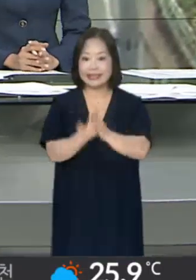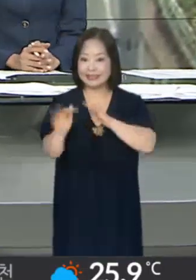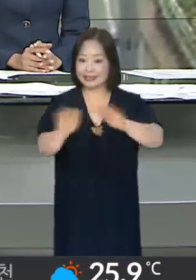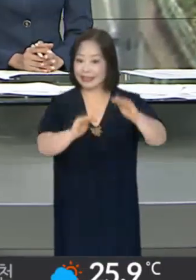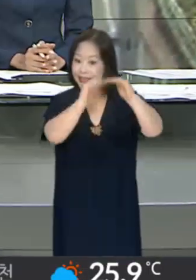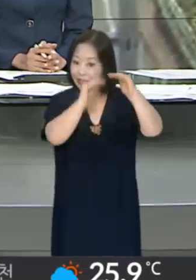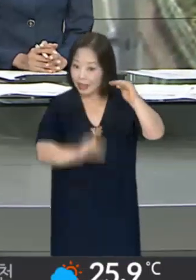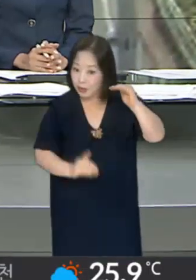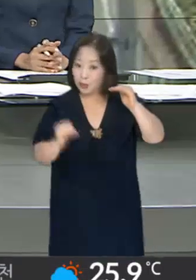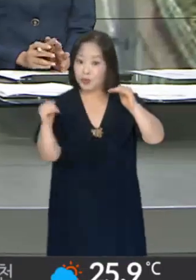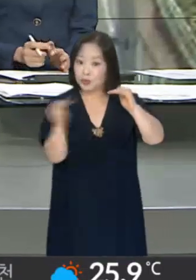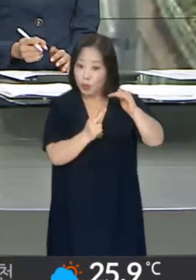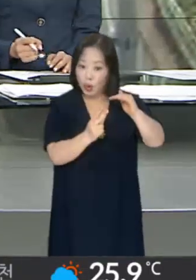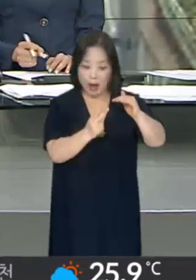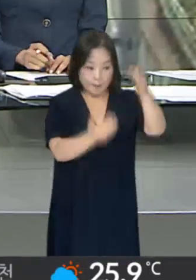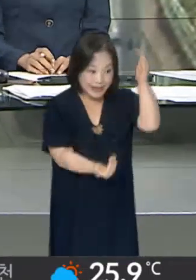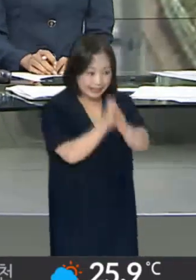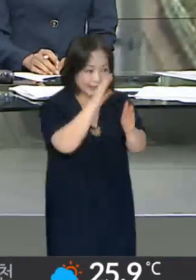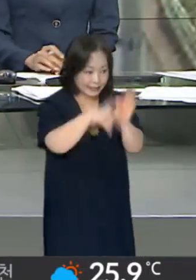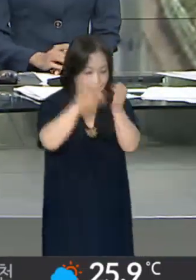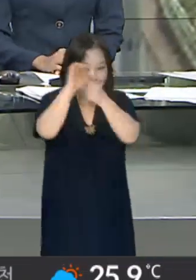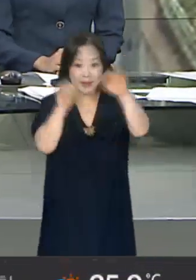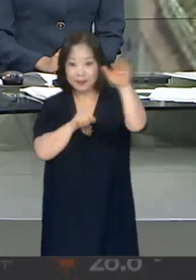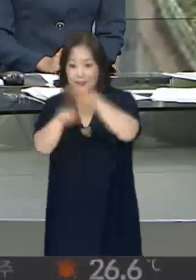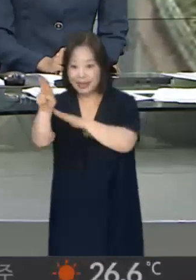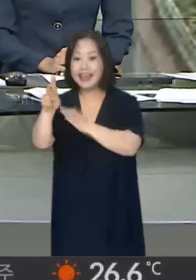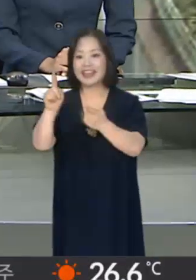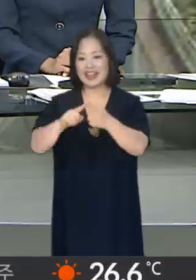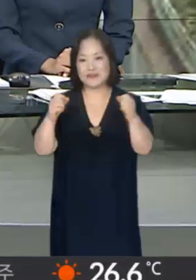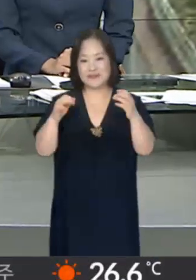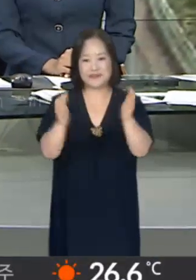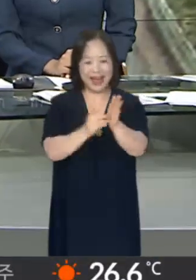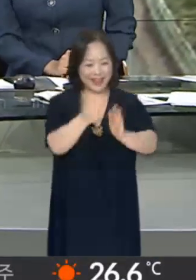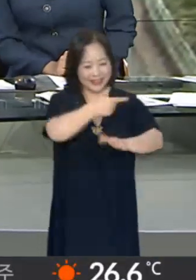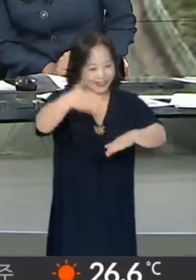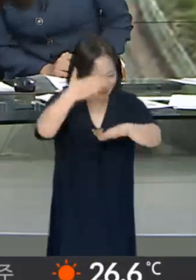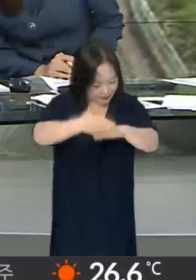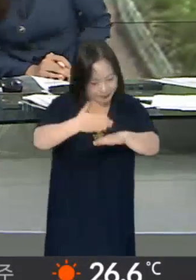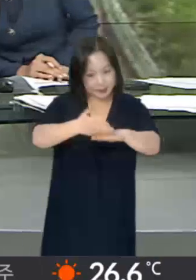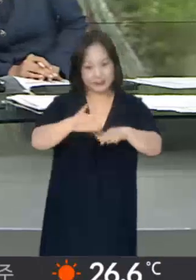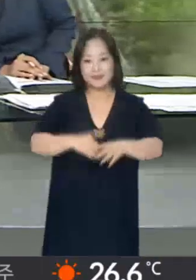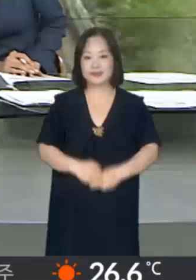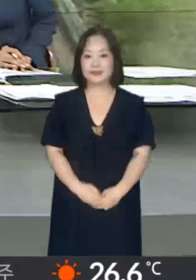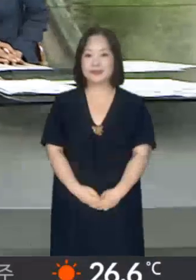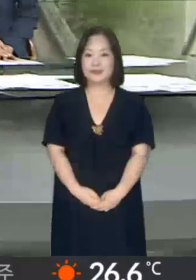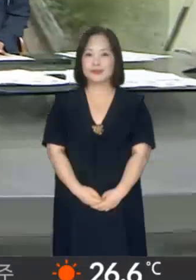내용과 또 지진 발생 시 대피 요령에 대해 알아봤습니다. 오늘 말씀 고맙습니다. 고맙습니다.